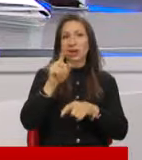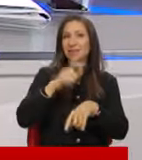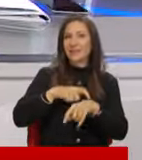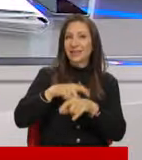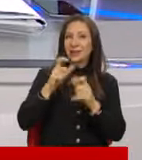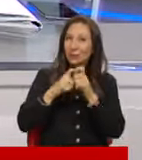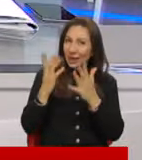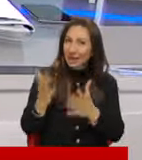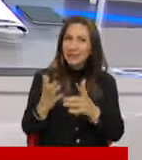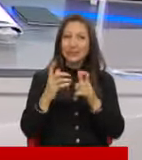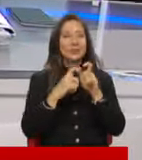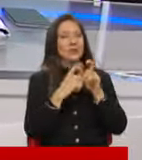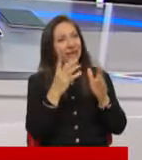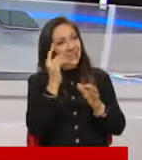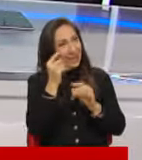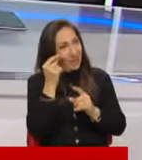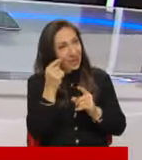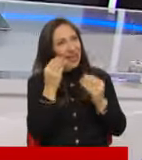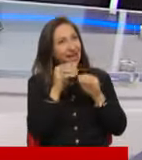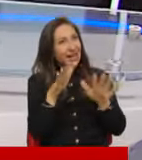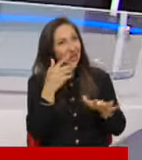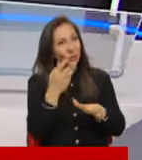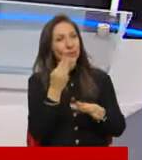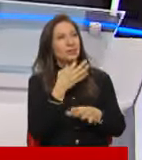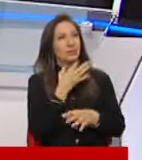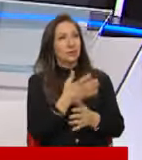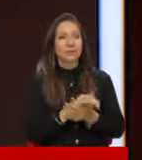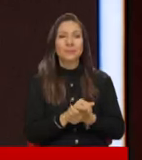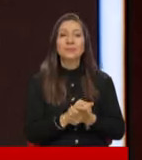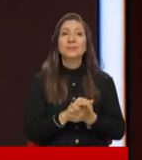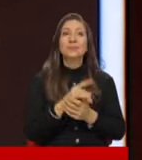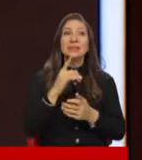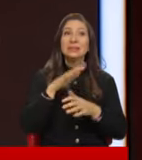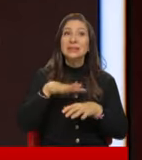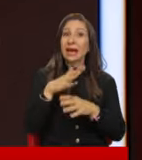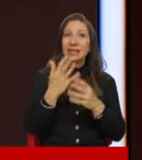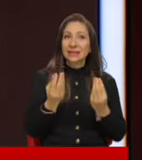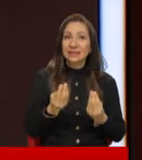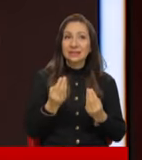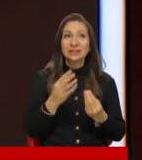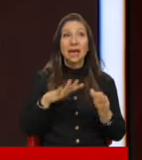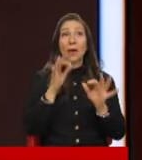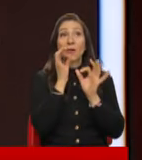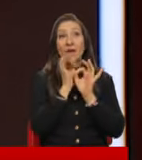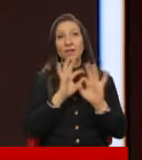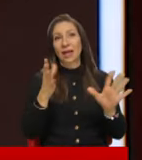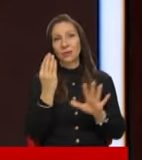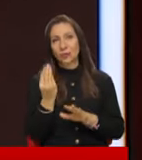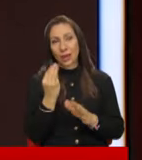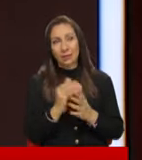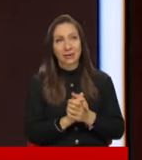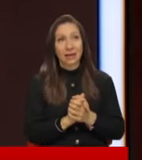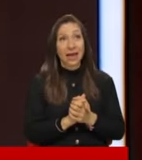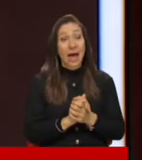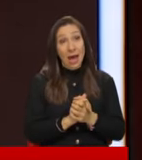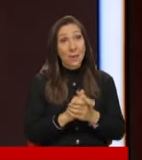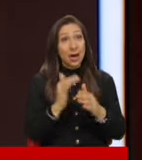Günaydın efendim hoş Bey İyi yayınlar diliyorum Çok teşekkür ederim Sağ sa nasıl sağa fevkalade güzel